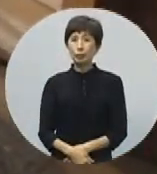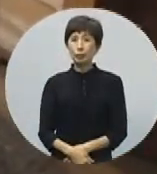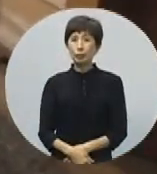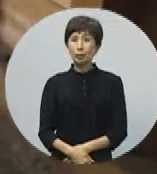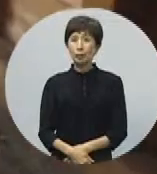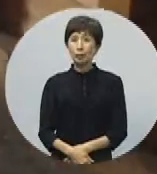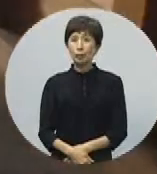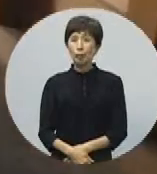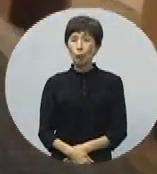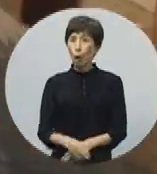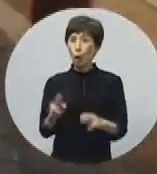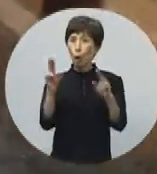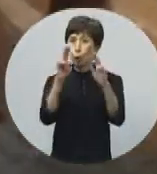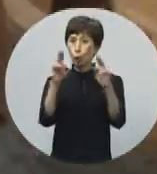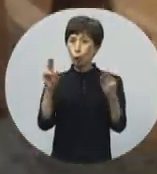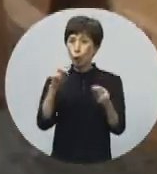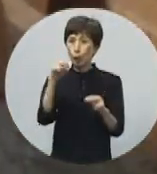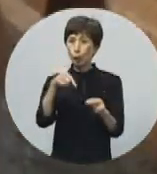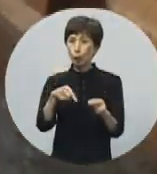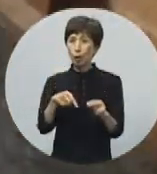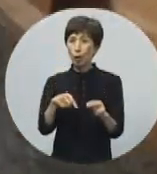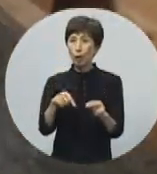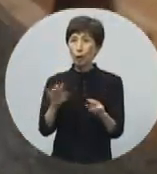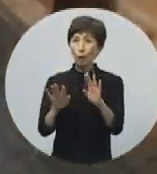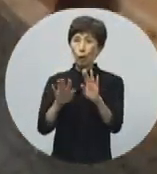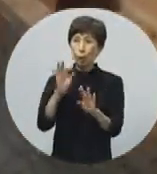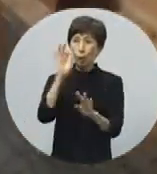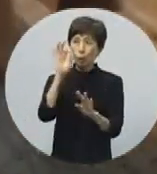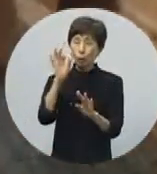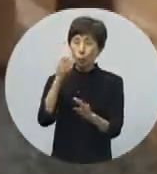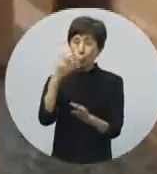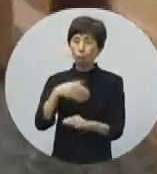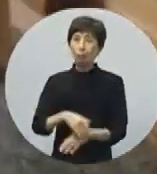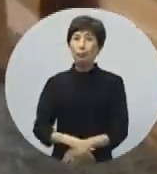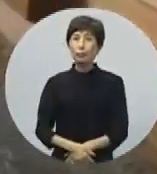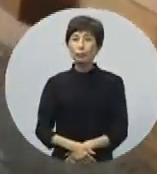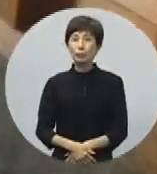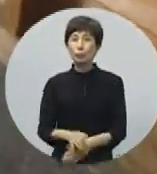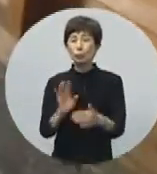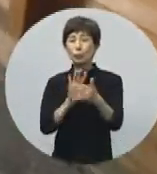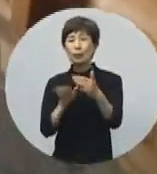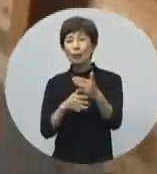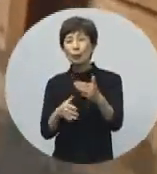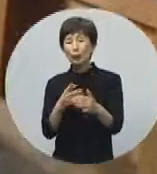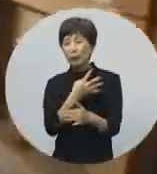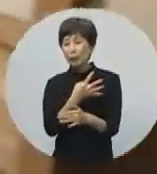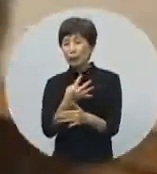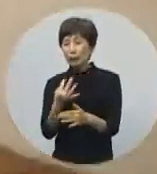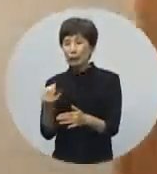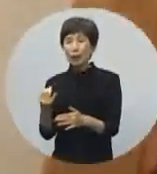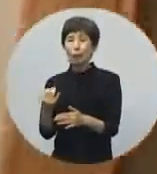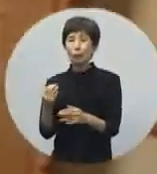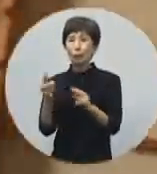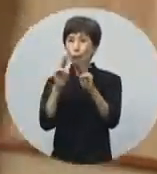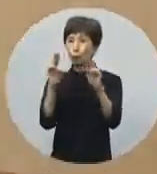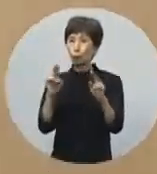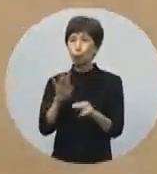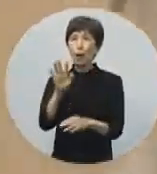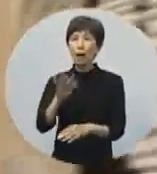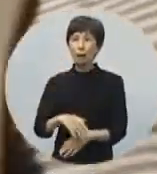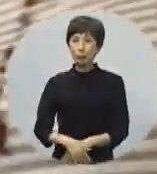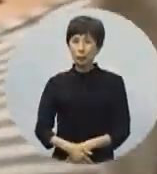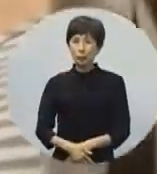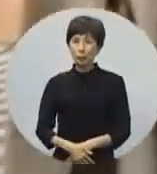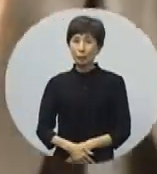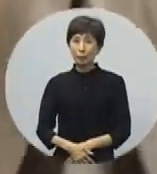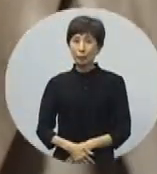蔵の中ってこんな感じだったんですね、 うん、でも藤沢にはね、もっといろんな蔵があるんですよ。 はい、 ね、でこれは昭和6年ですから、